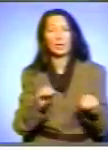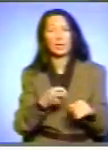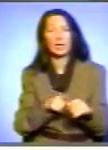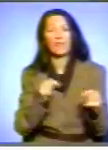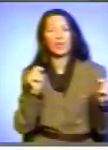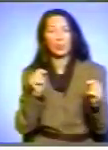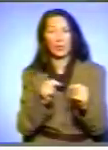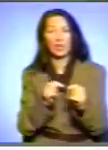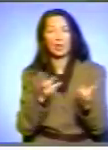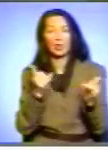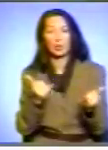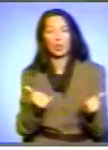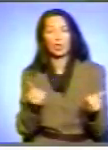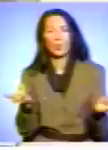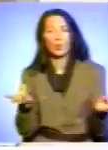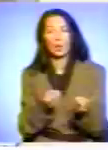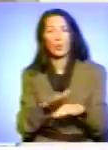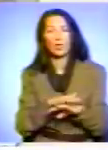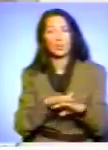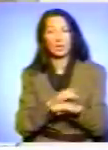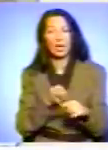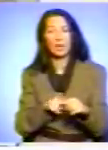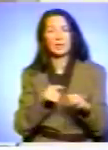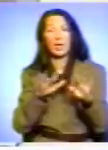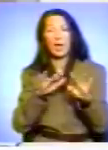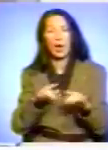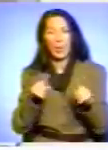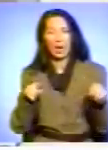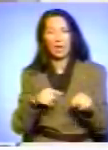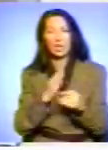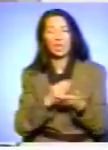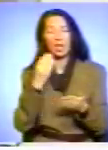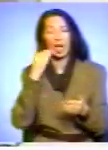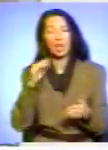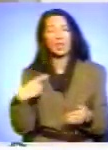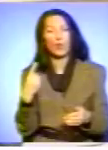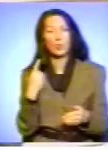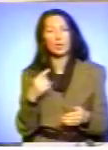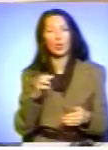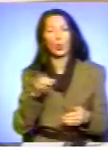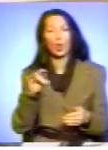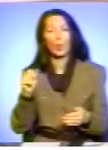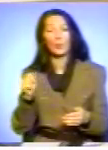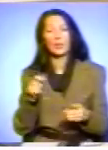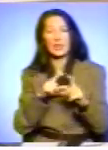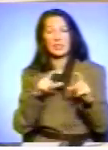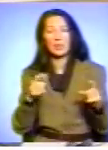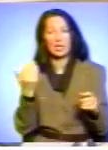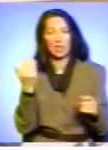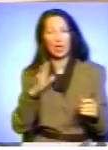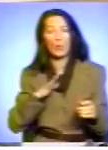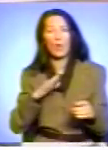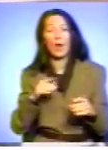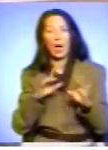сьогоднішнім потребам населення. Щоб... Цей апарат є найкращим в області. У тубдиспансері раніше функціонував апарат зовсім